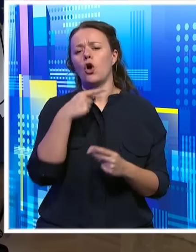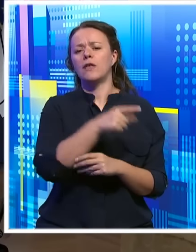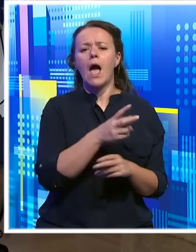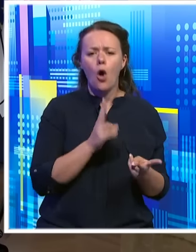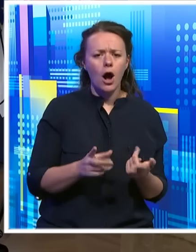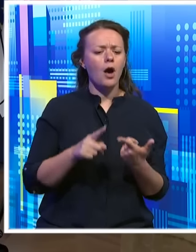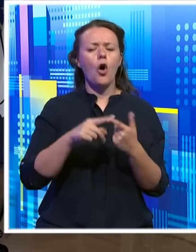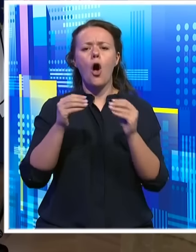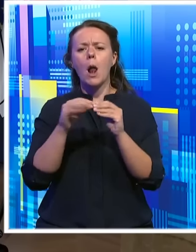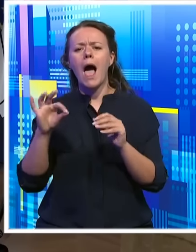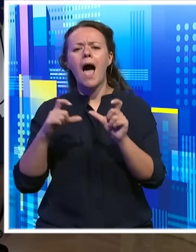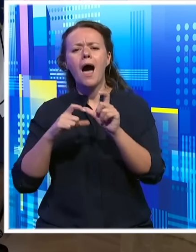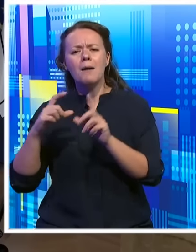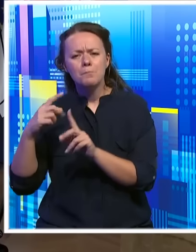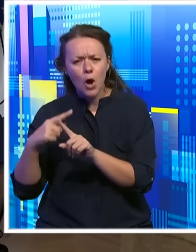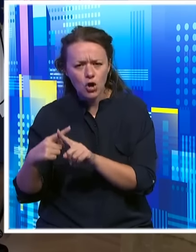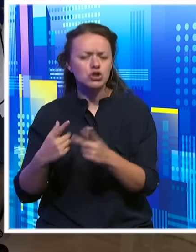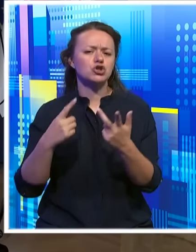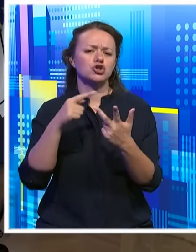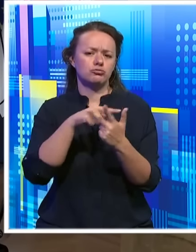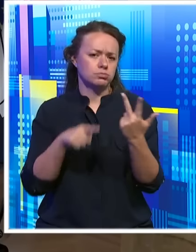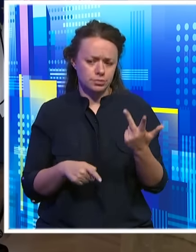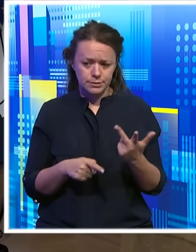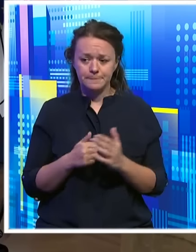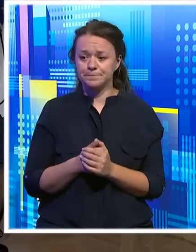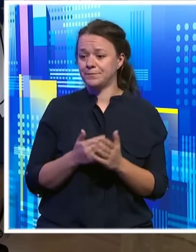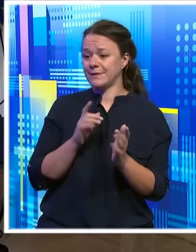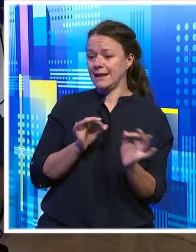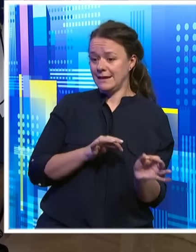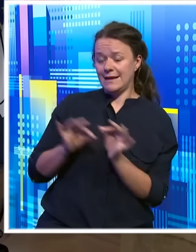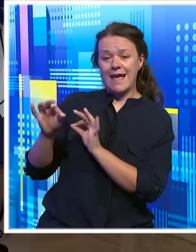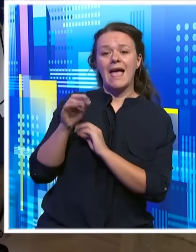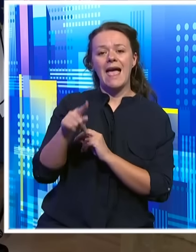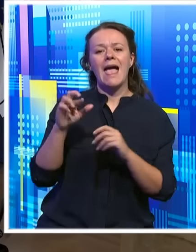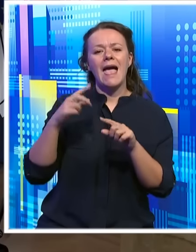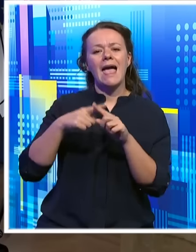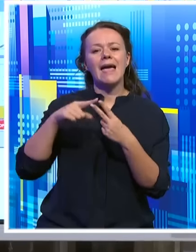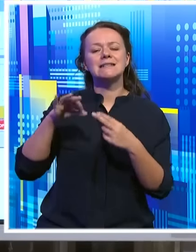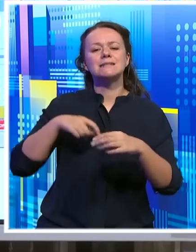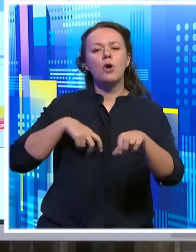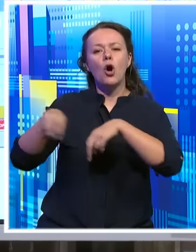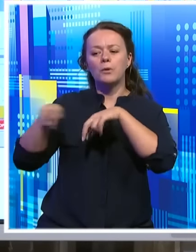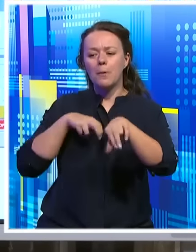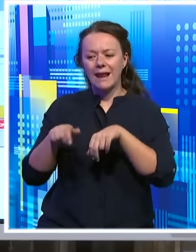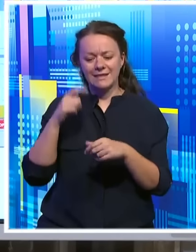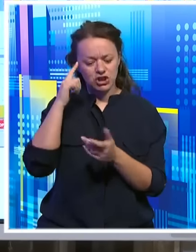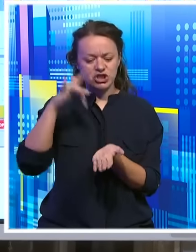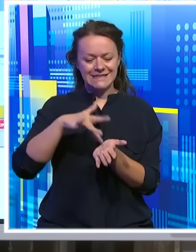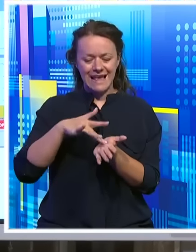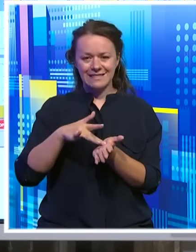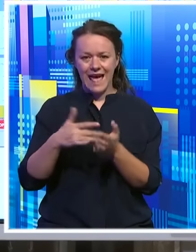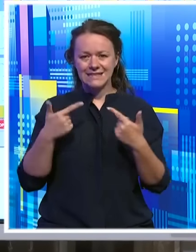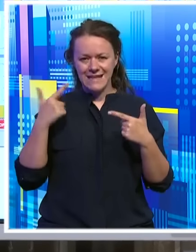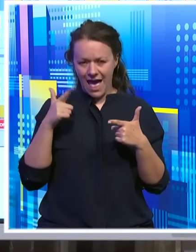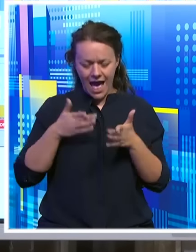tako da ćemo tu imati poseban prostor. Ovde idemo, ovde je Expo promenada. Vidite, ona ide sve vreme kroz centar sajma, kroz centar